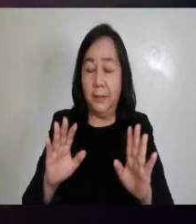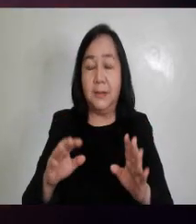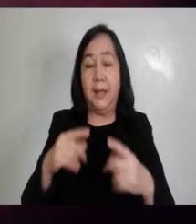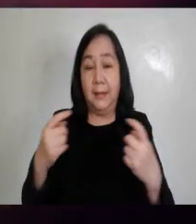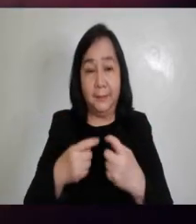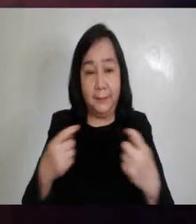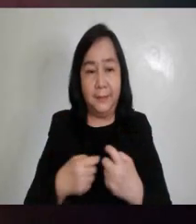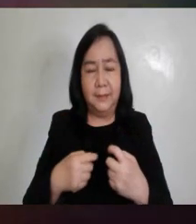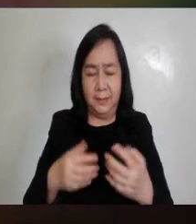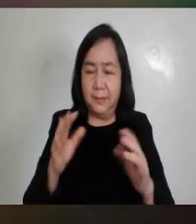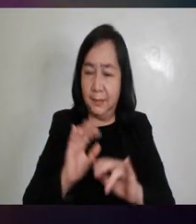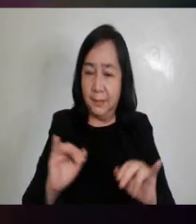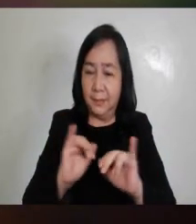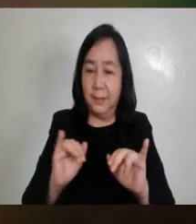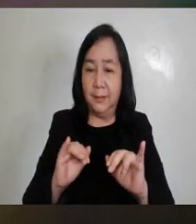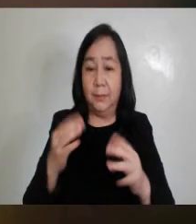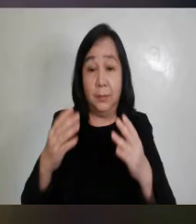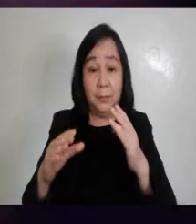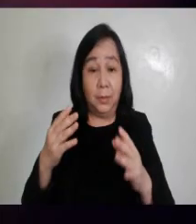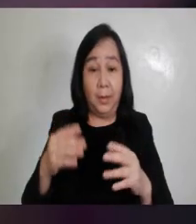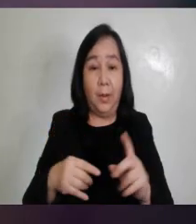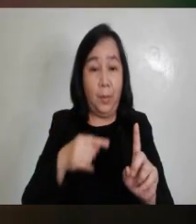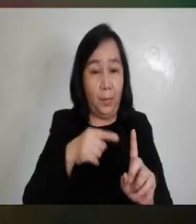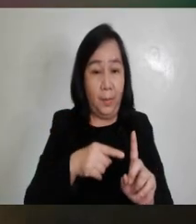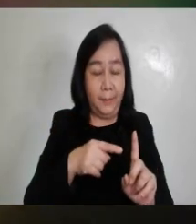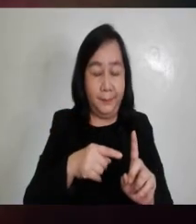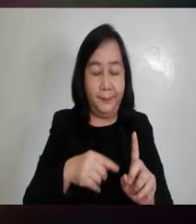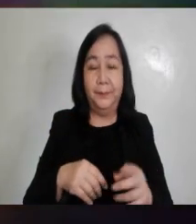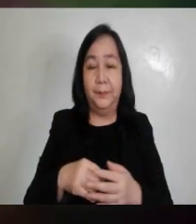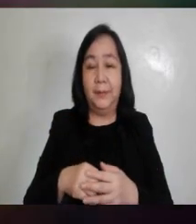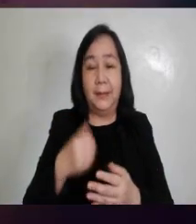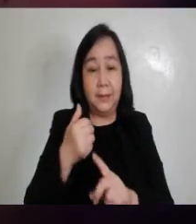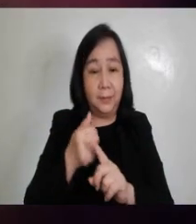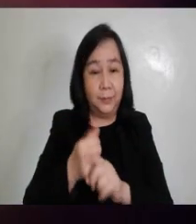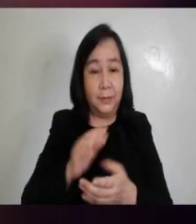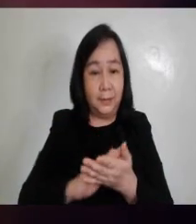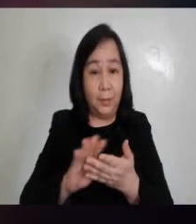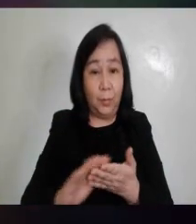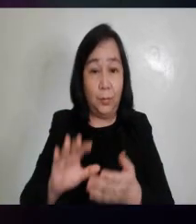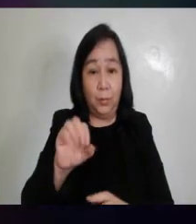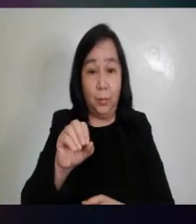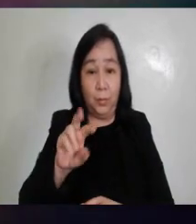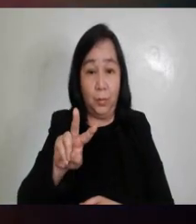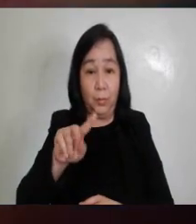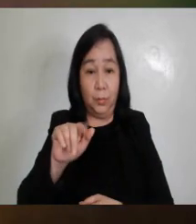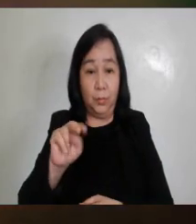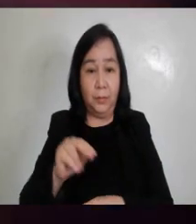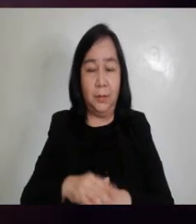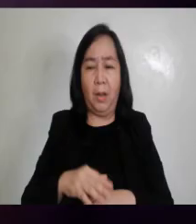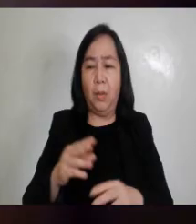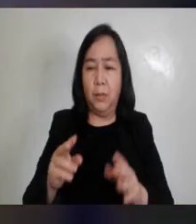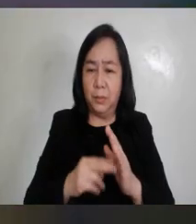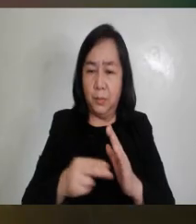kang magkasala." Ito ay maihalin tulad sa isang self-cleaning oven. Habang ginagamit, nagkakaroon